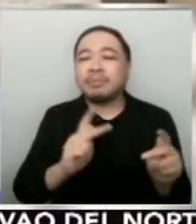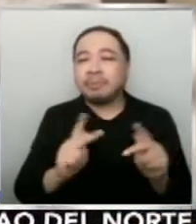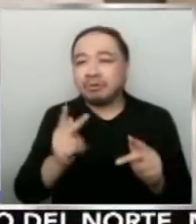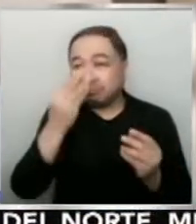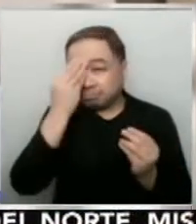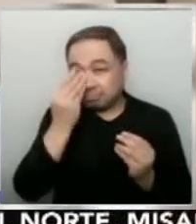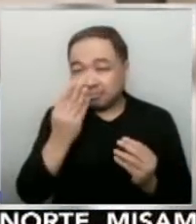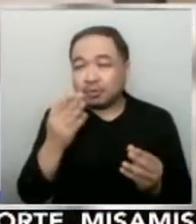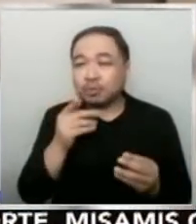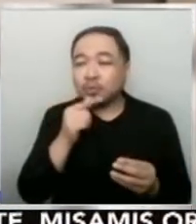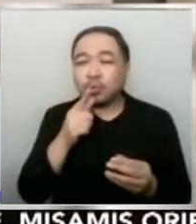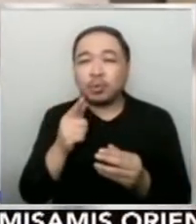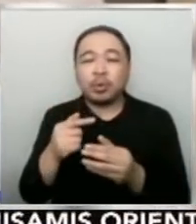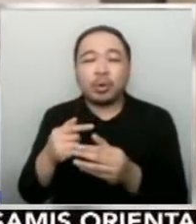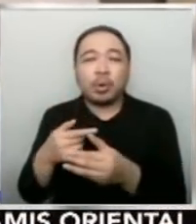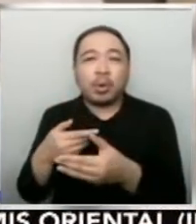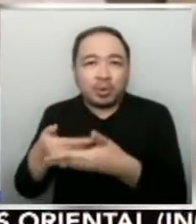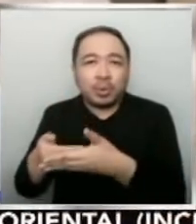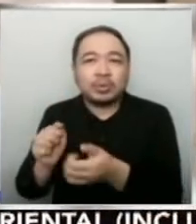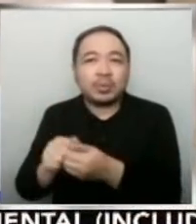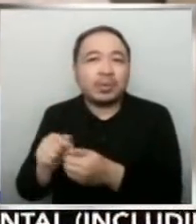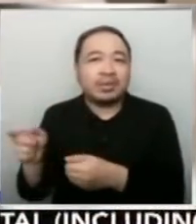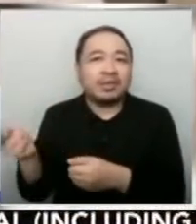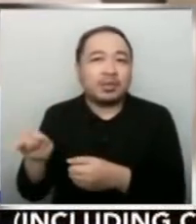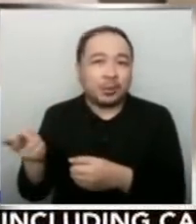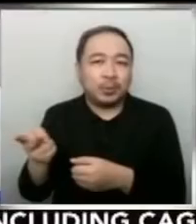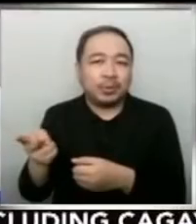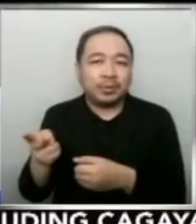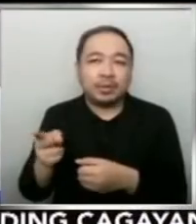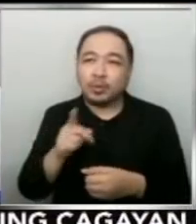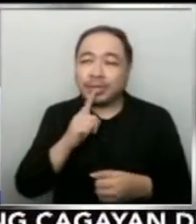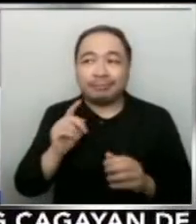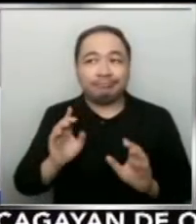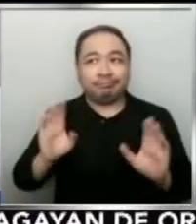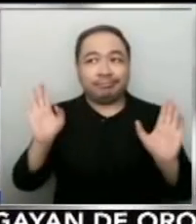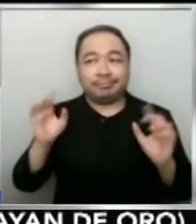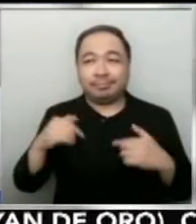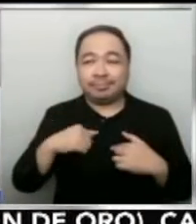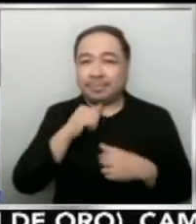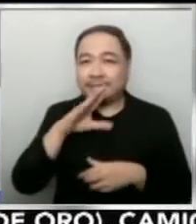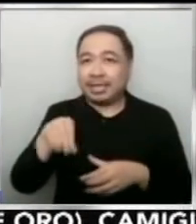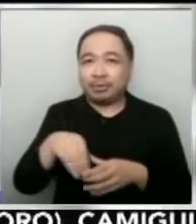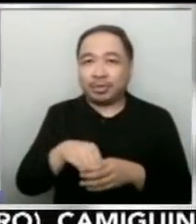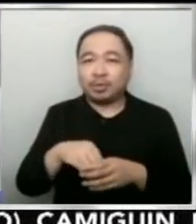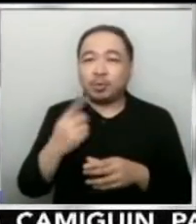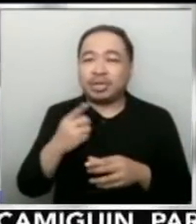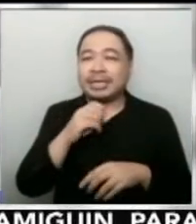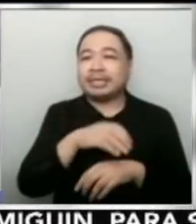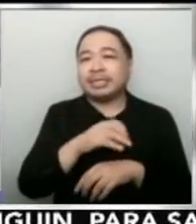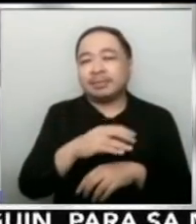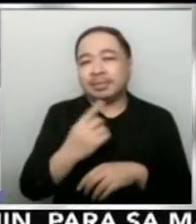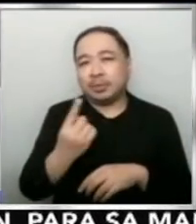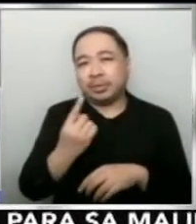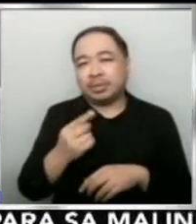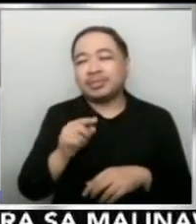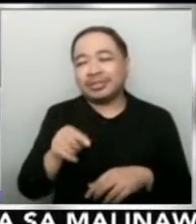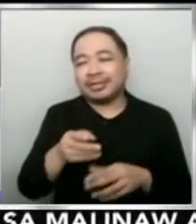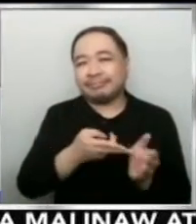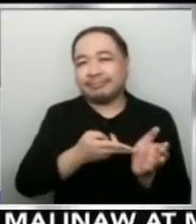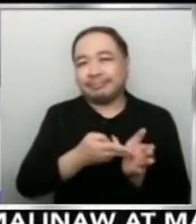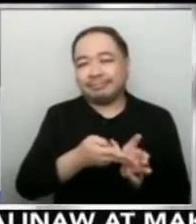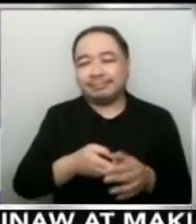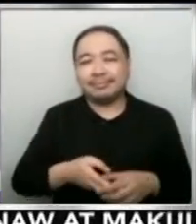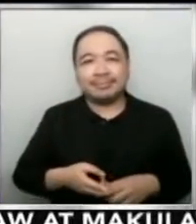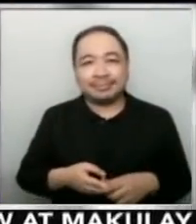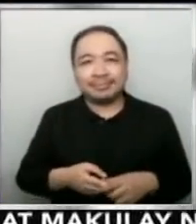to Tom and Carla that it has nothing to do with me and it's all speculation. So yun talaga ang totoo.